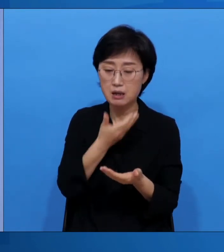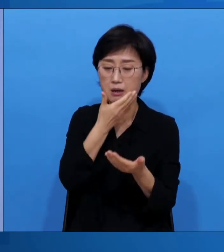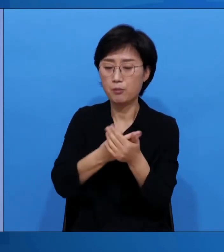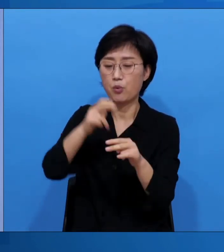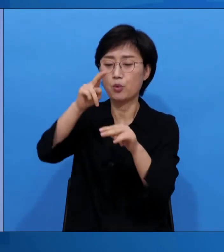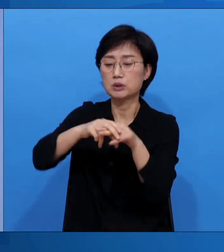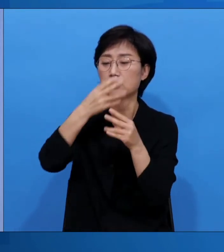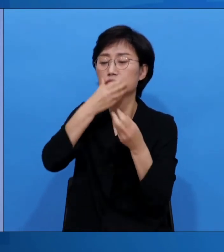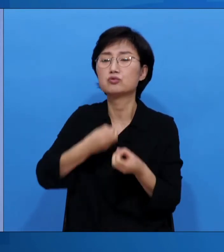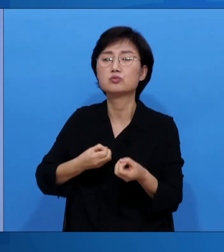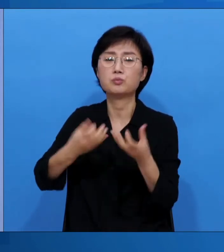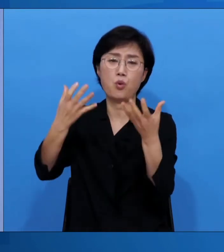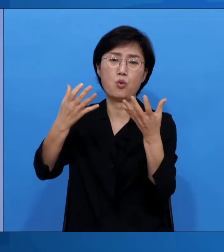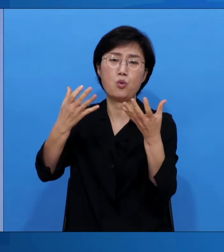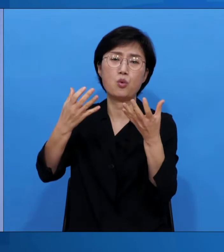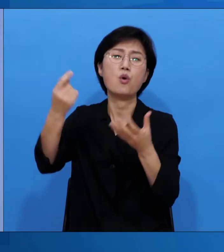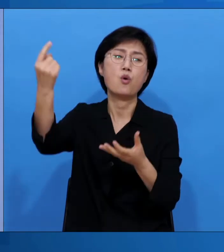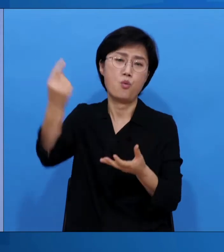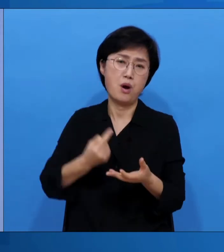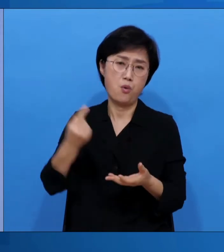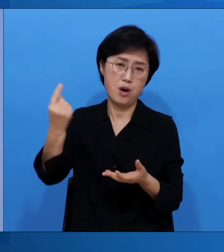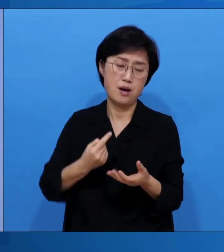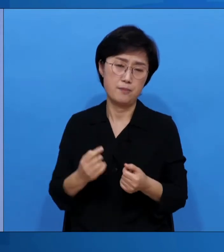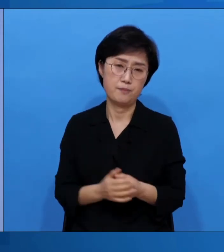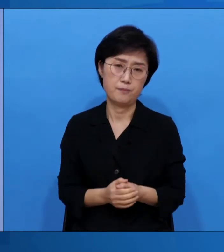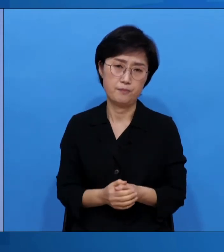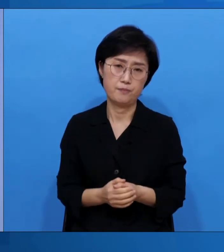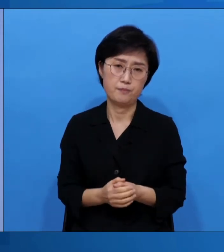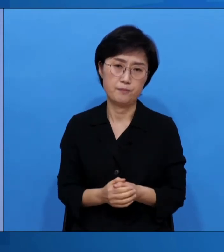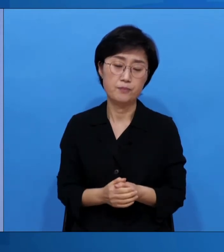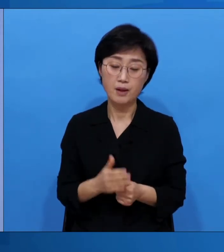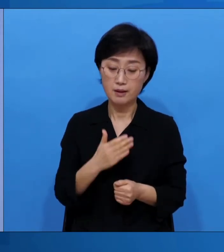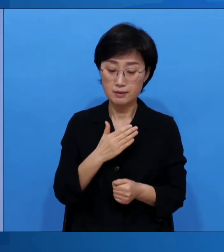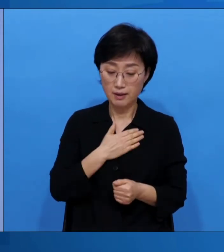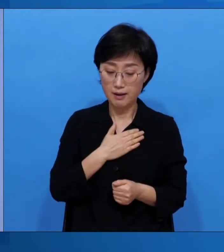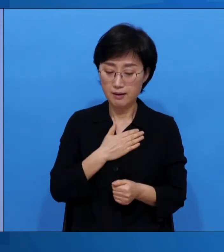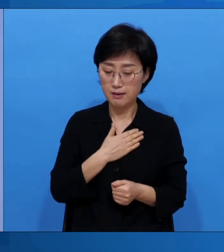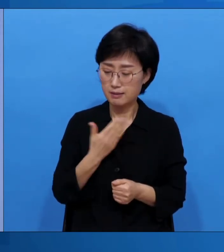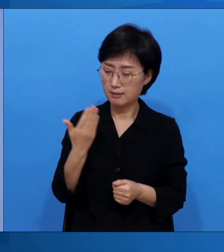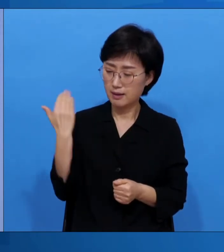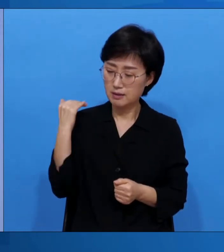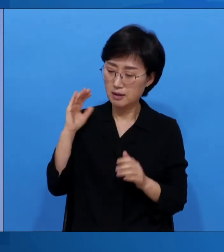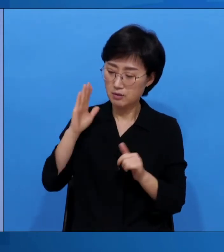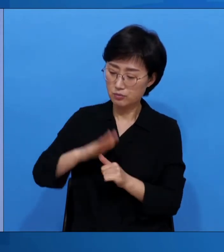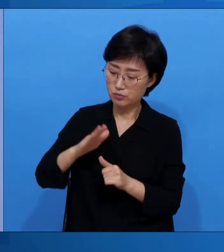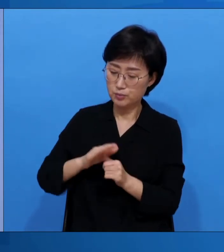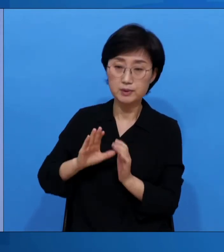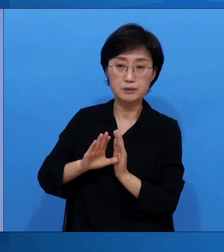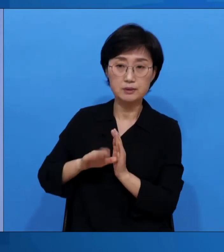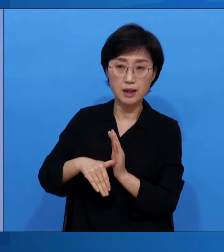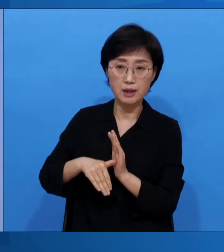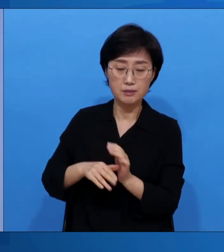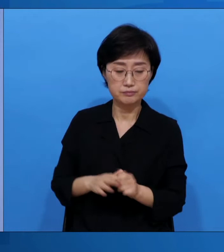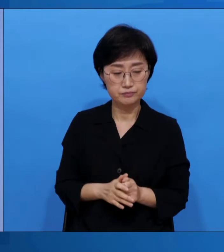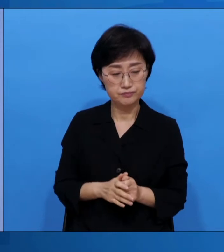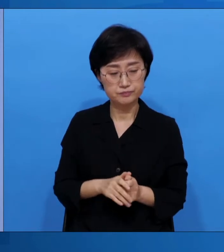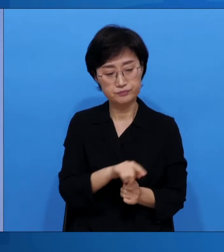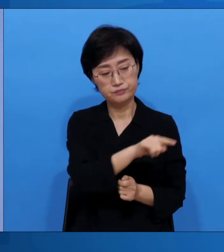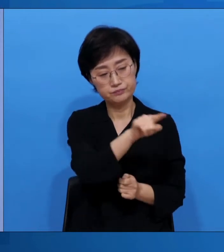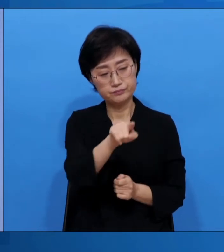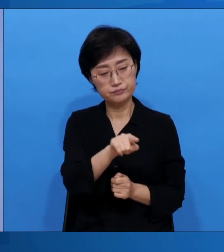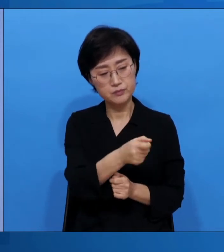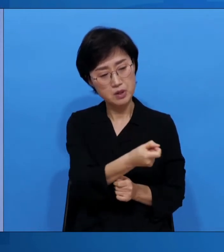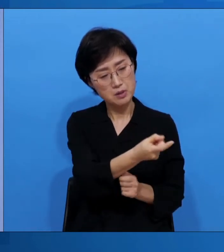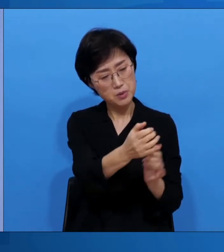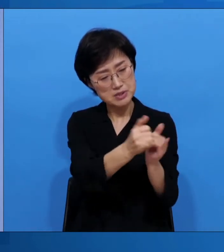power of Christ, then the blessings of the throne will come upon you. 저는 어릴 때 축복된 사람 몇 명을 봤어요. When I was young, I